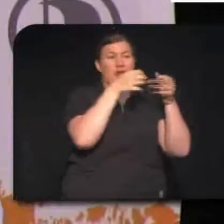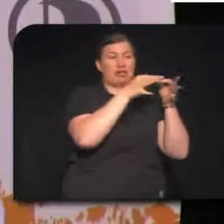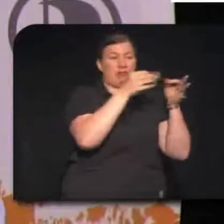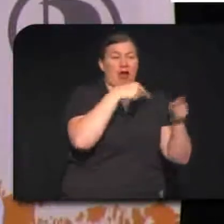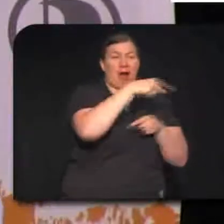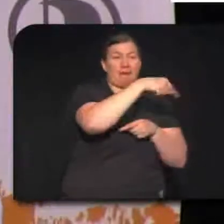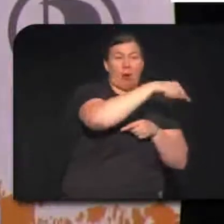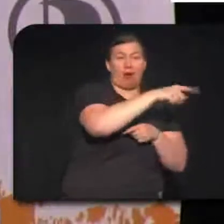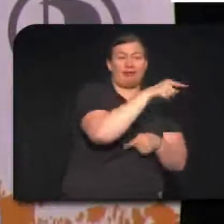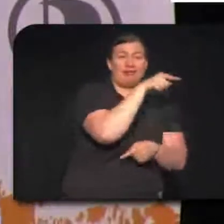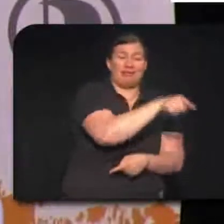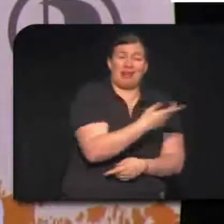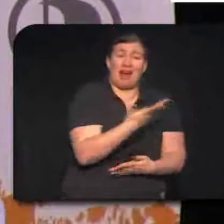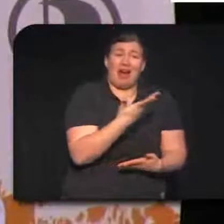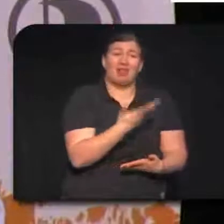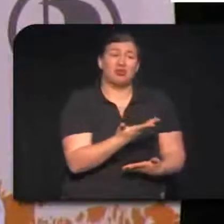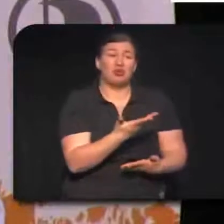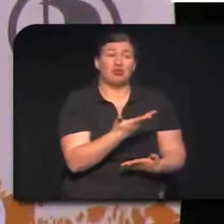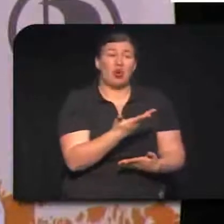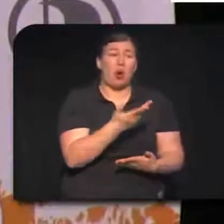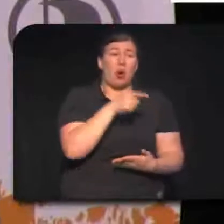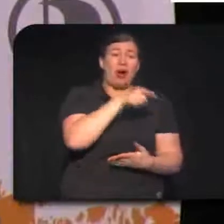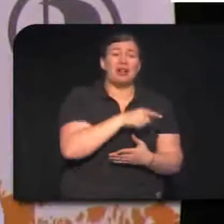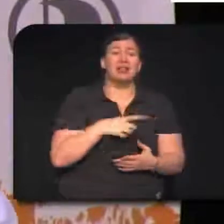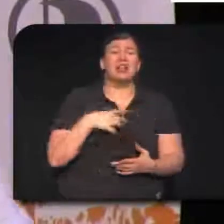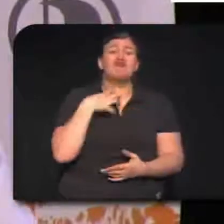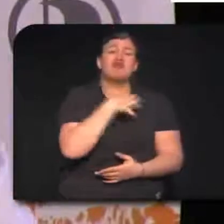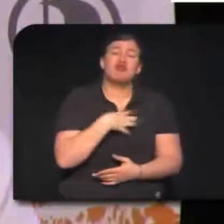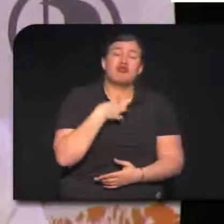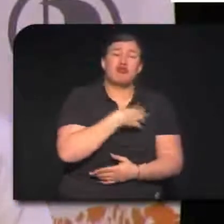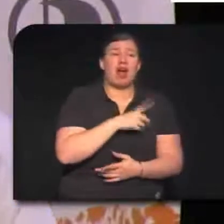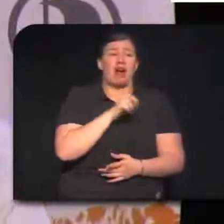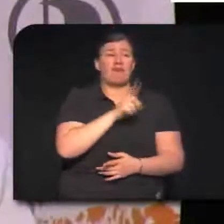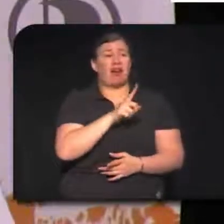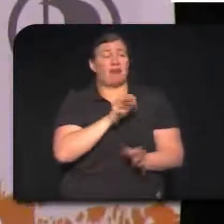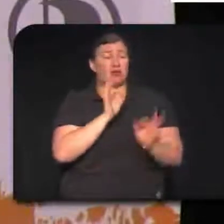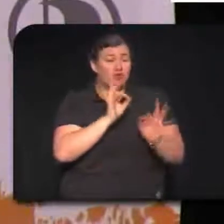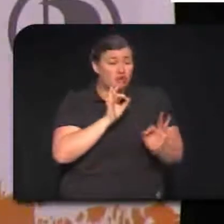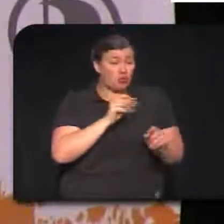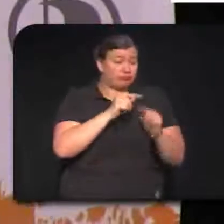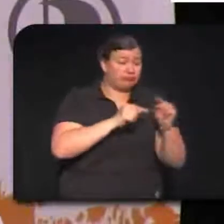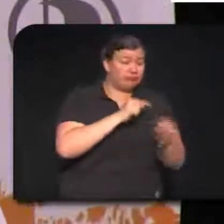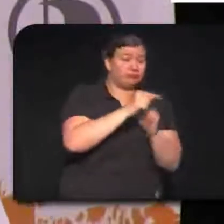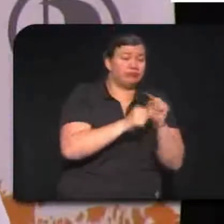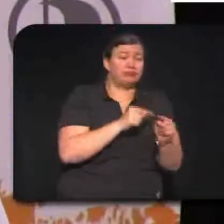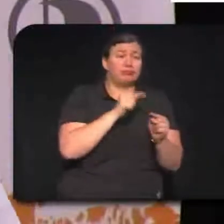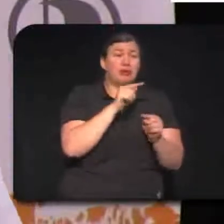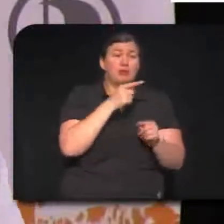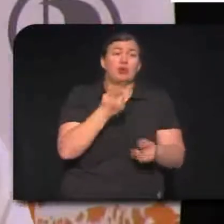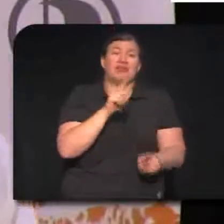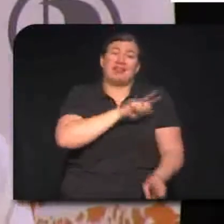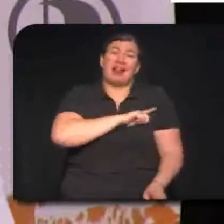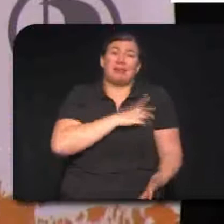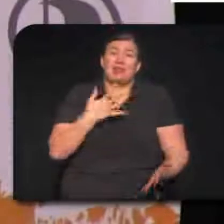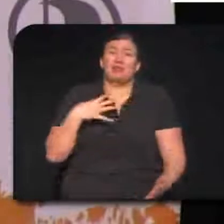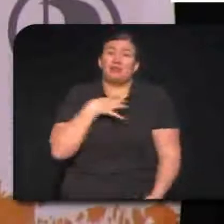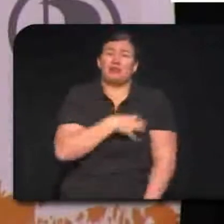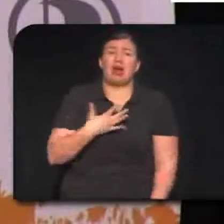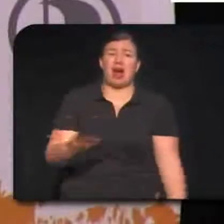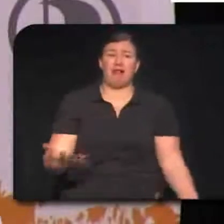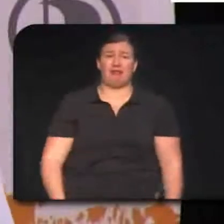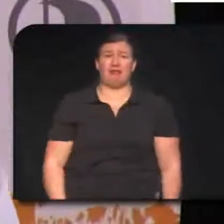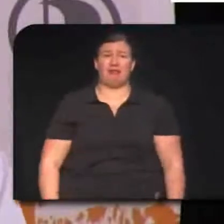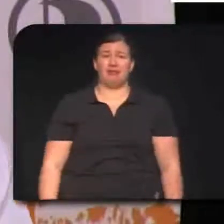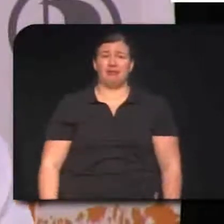tadelloses Schaf in einer Schafherde bestehen zu können muss man vor allen Dingen eins sein man muss ein Schaf sein